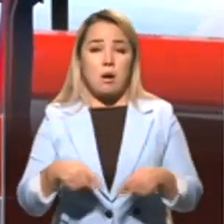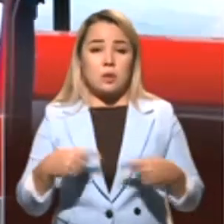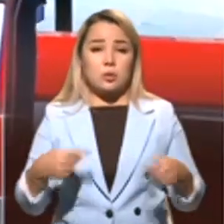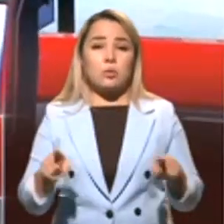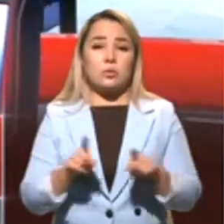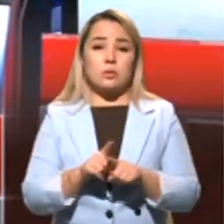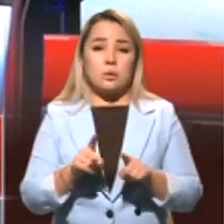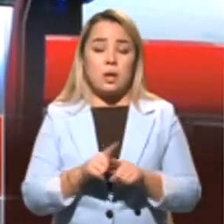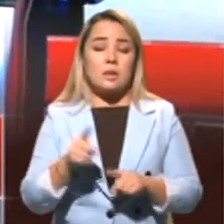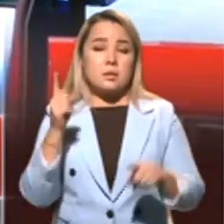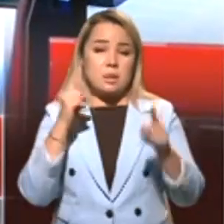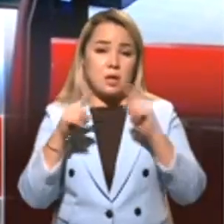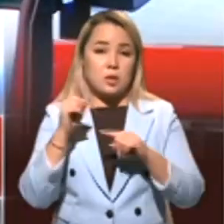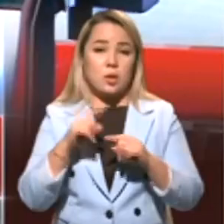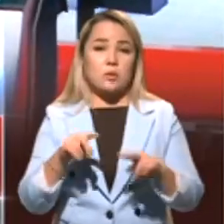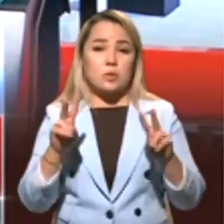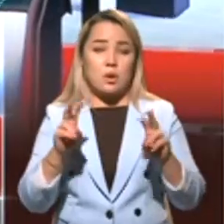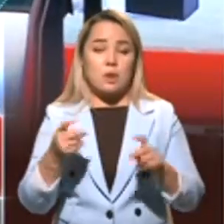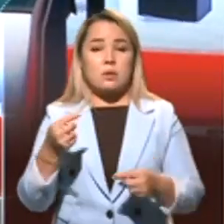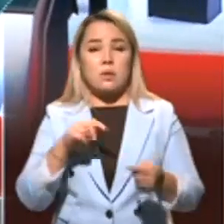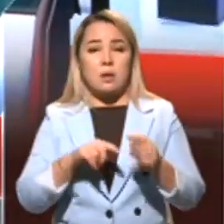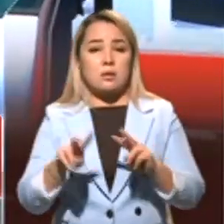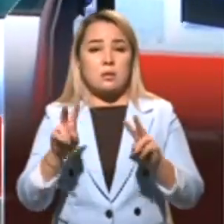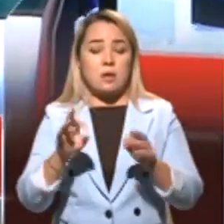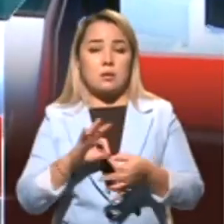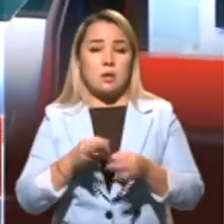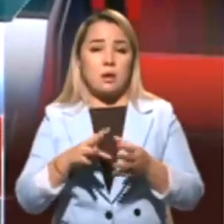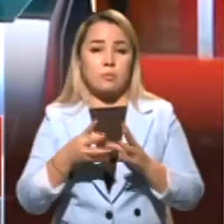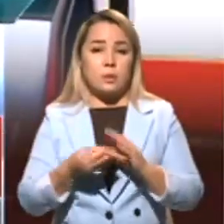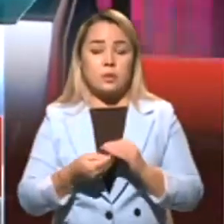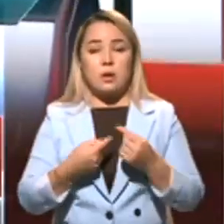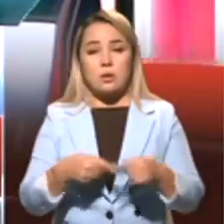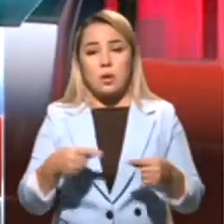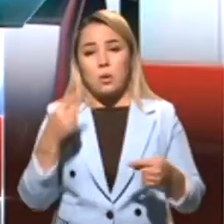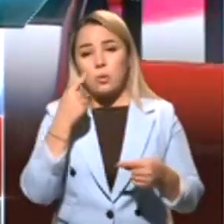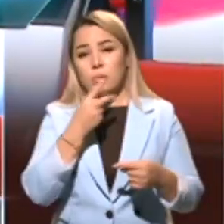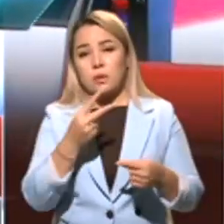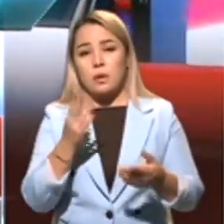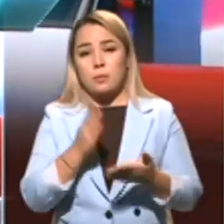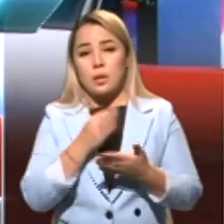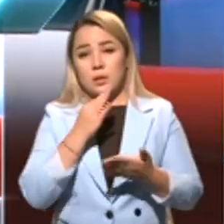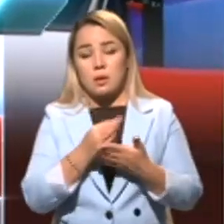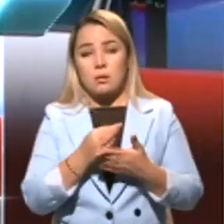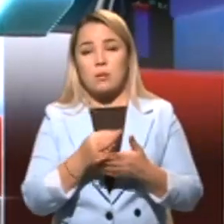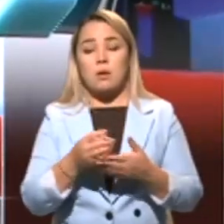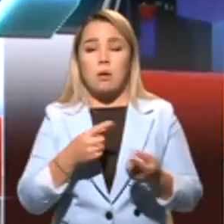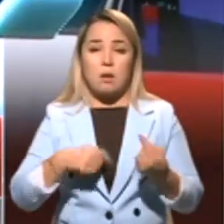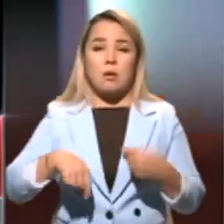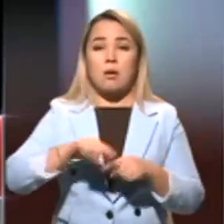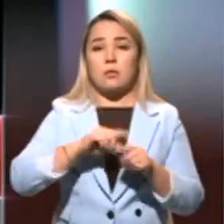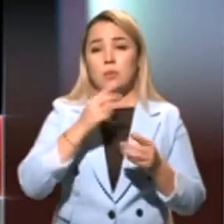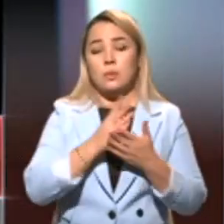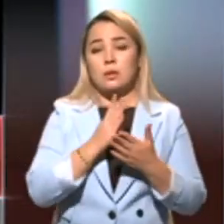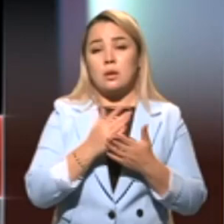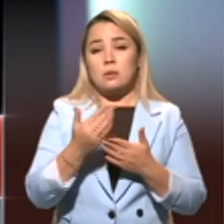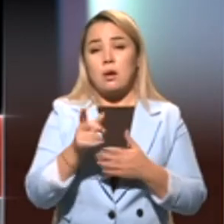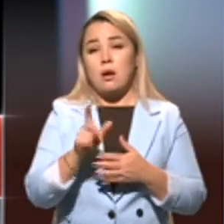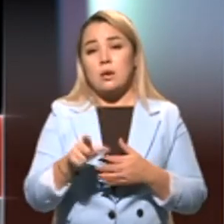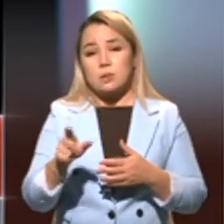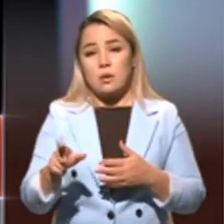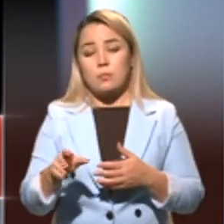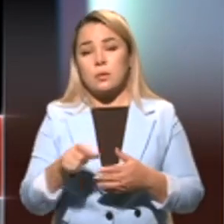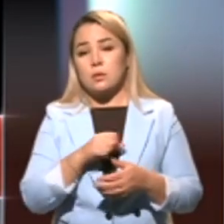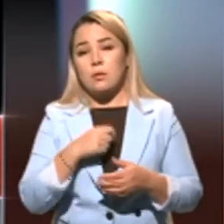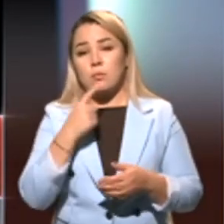жаңағы идеологиялық тұрғыда, теологиялық тұрғыда әртүрлі жаңағы көзқарасы болуы мүмкін. Бірақ айналып келген кезде барлығында адамзаттың